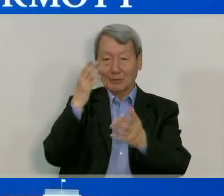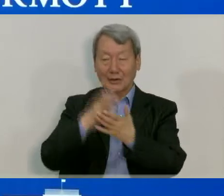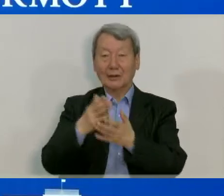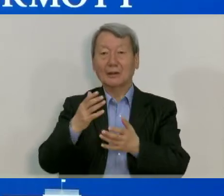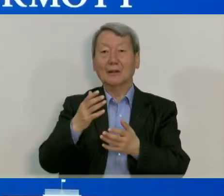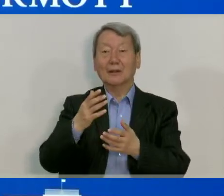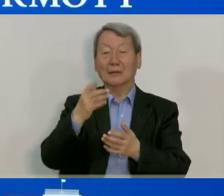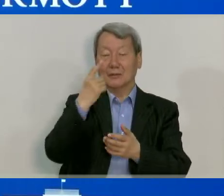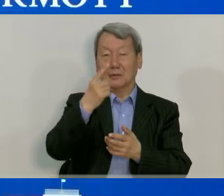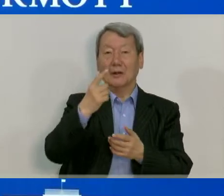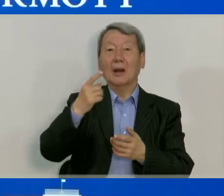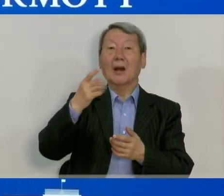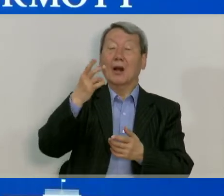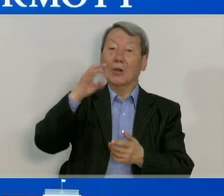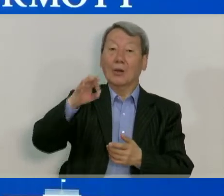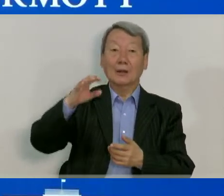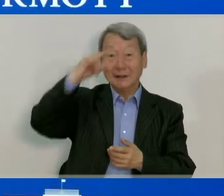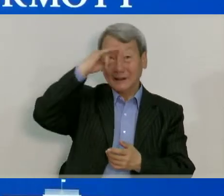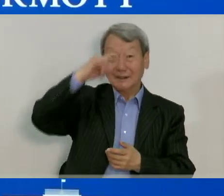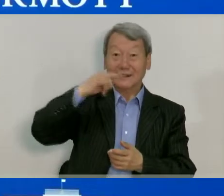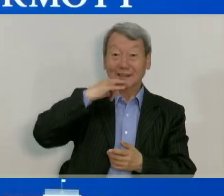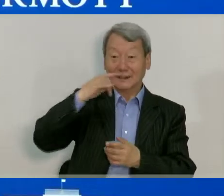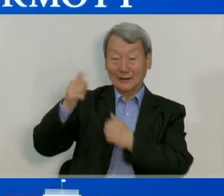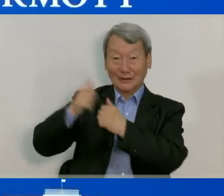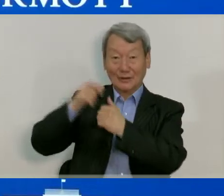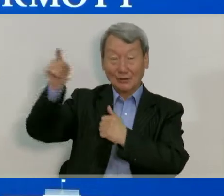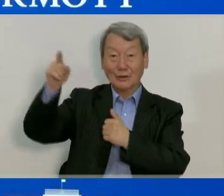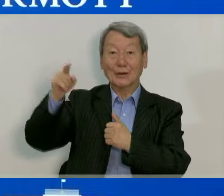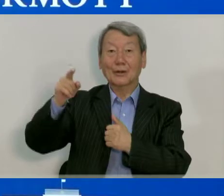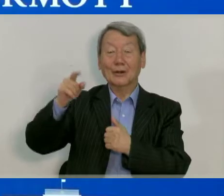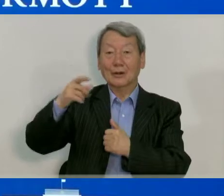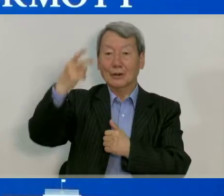атат. Бирок Казакстанда бүгүнкү күндө